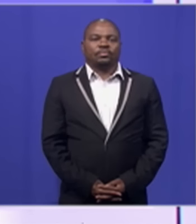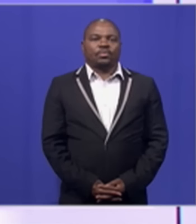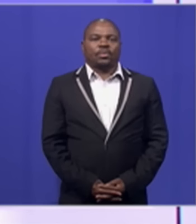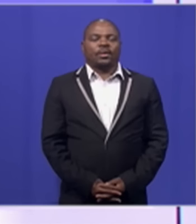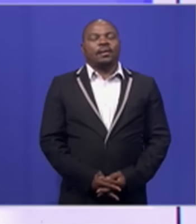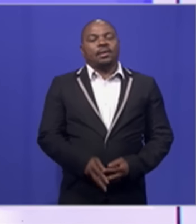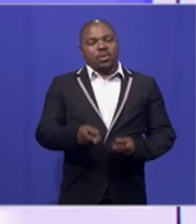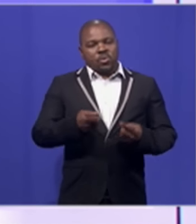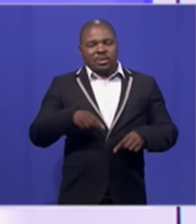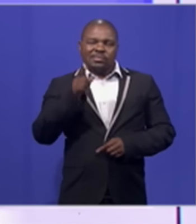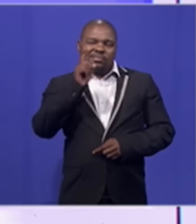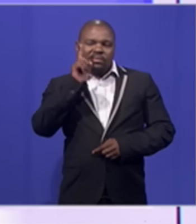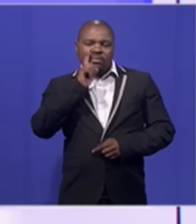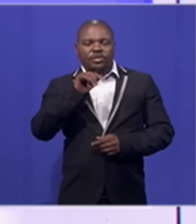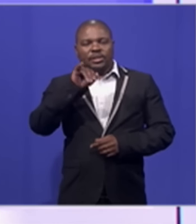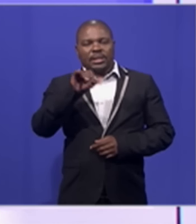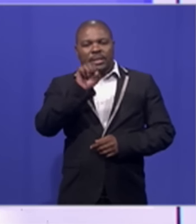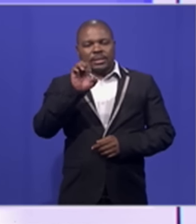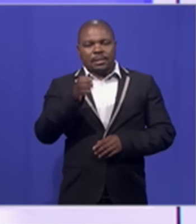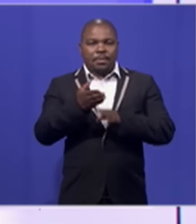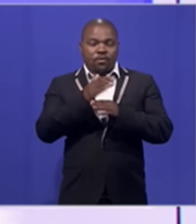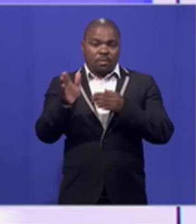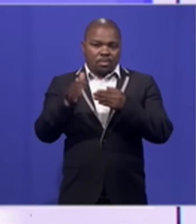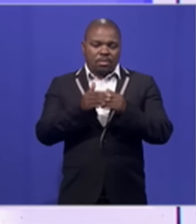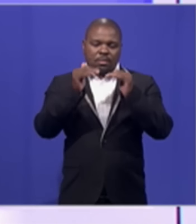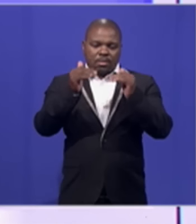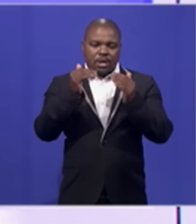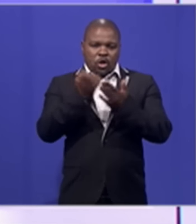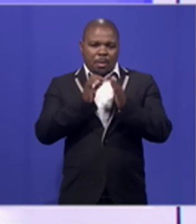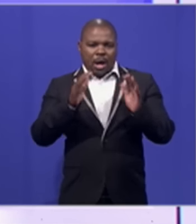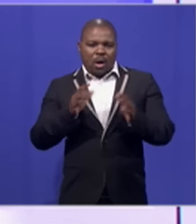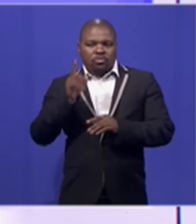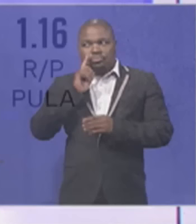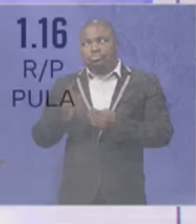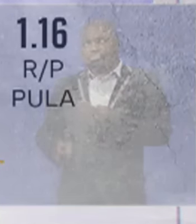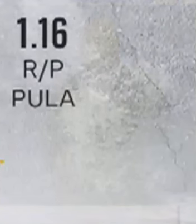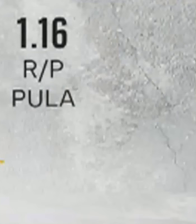ha re bona hore mebaraka e sebeditse jwang ha JSE e ne e kwala horeng ya bohlano.